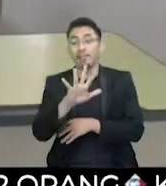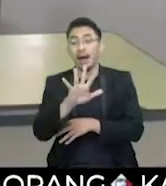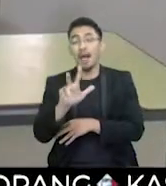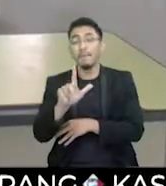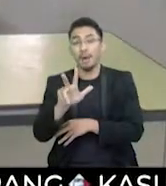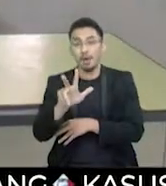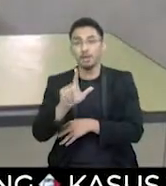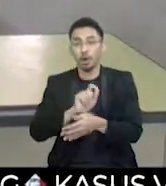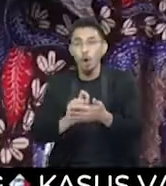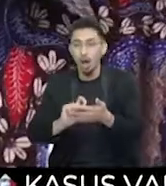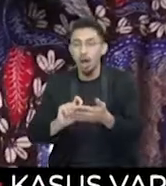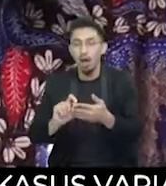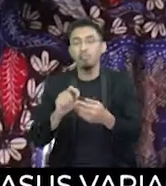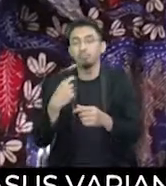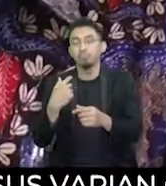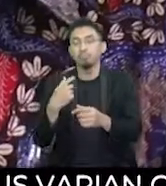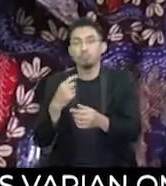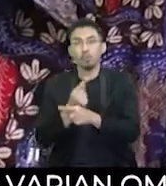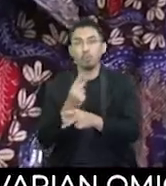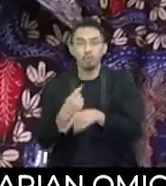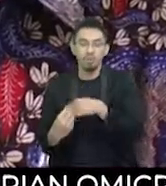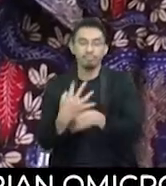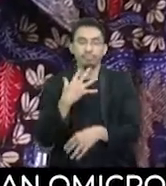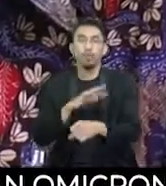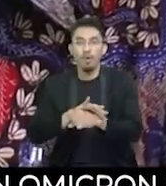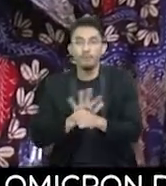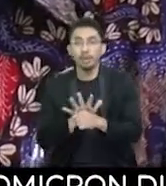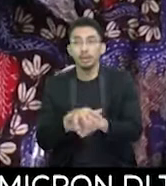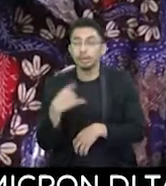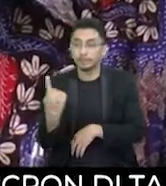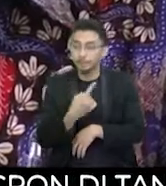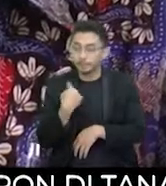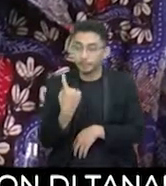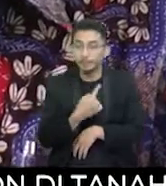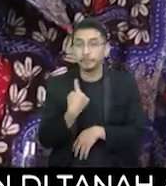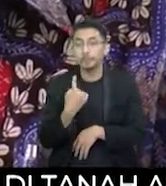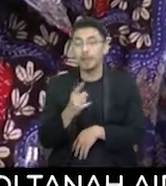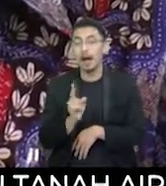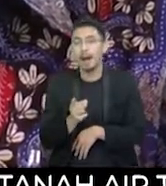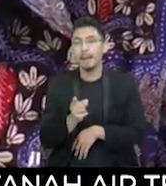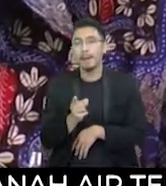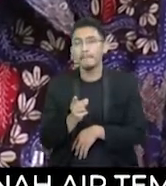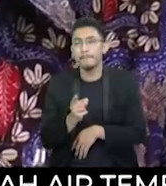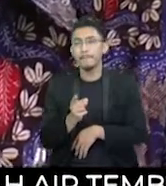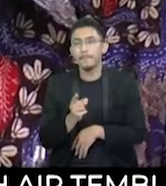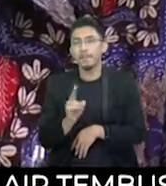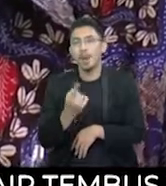positif COVID-19. Kami akan laksanakan lagi yaitu pada tanggal 14, sehingga ini